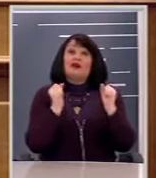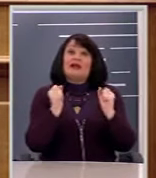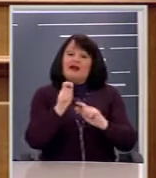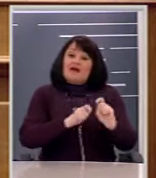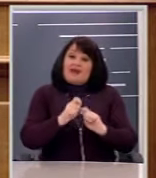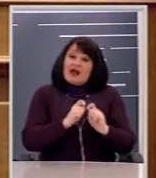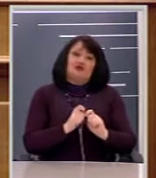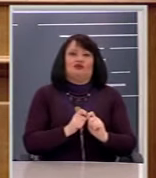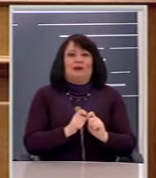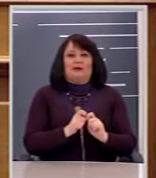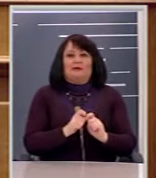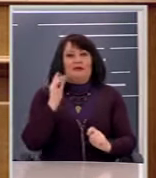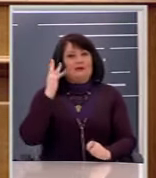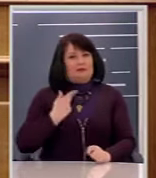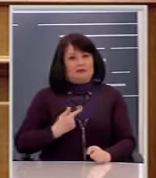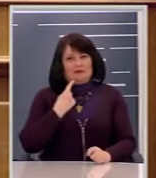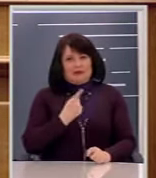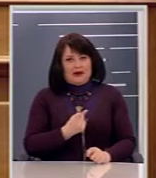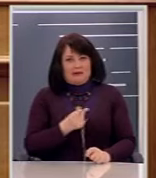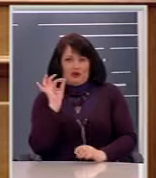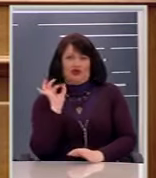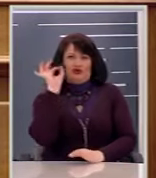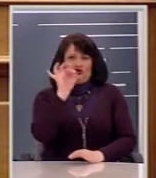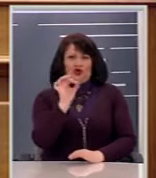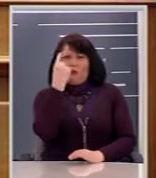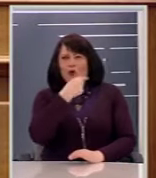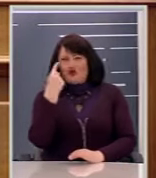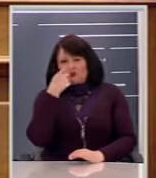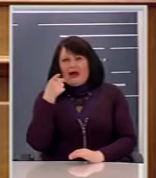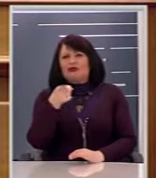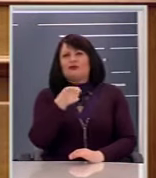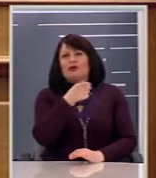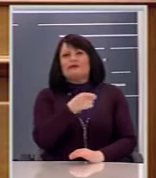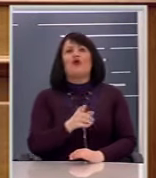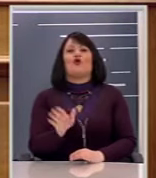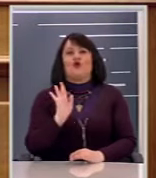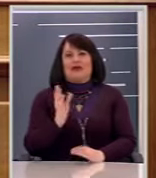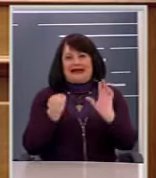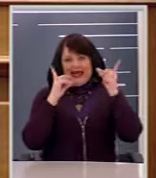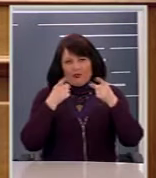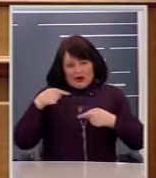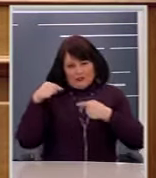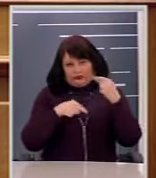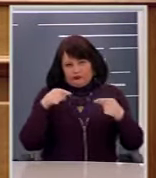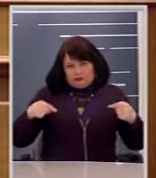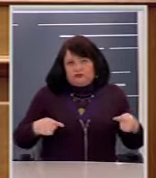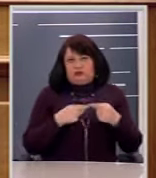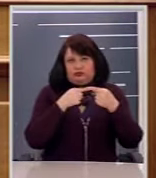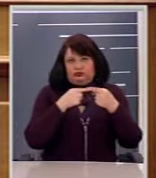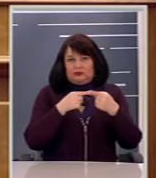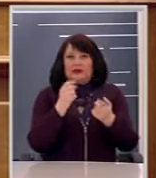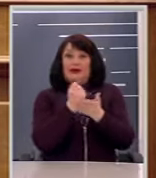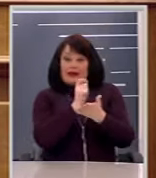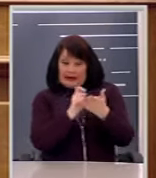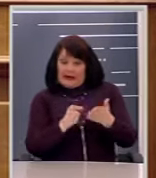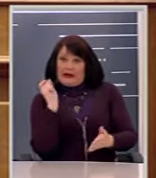της Δημοκρατικής Συμμαχίας, αν και διαψεύδει ότι είχε στόχα στο συγκεκριμένα πρόσωπα και ειδικά από το χώρο της Νέας Δημοκρατίας, με επιστολή που έστειλε στους πολιτικούς